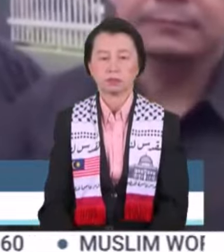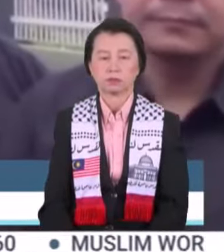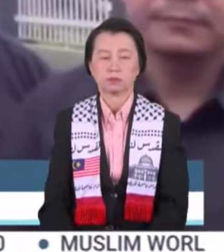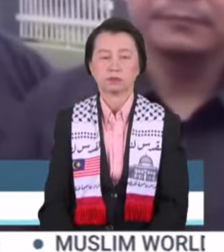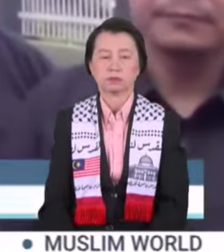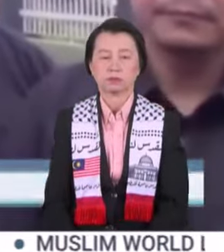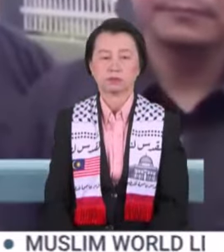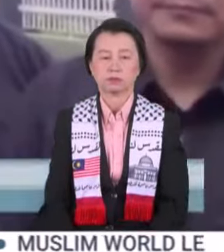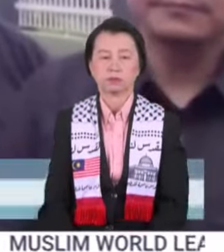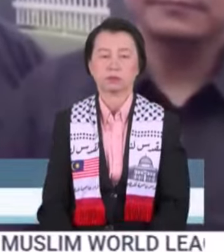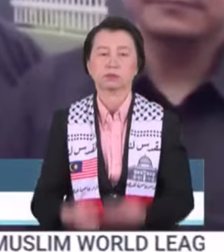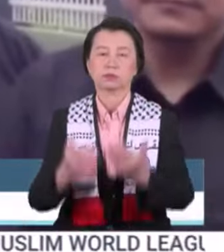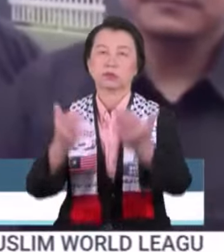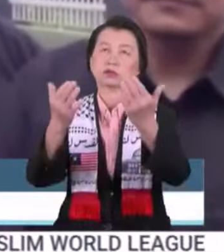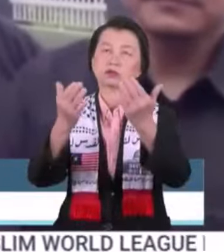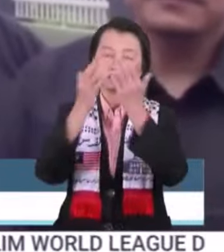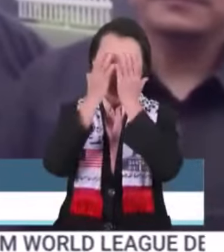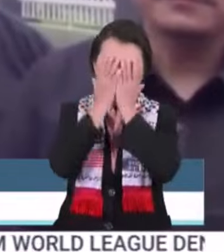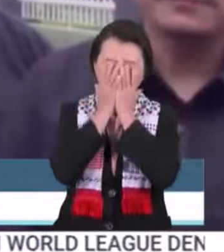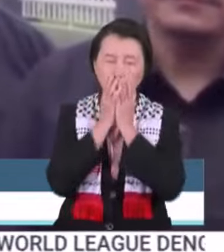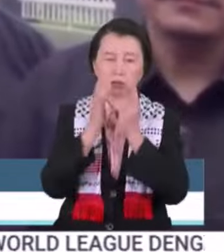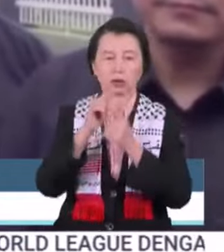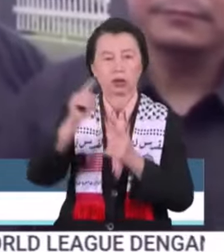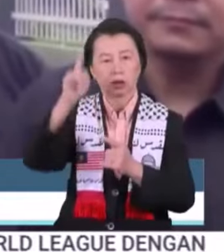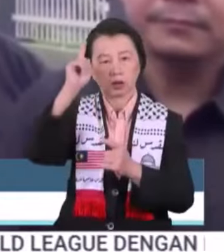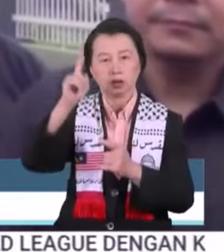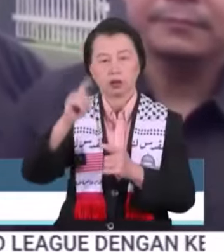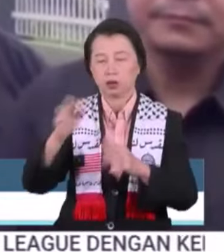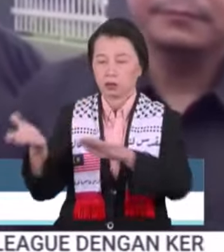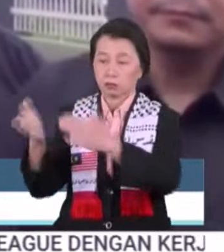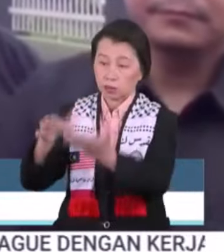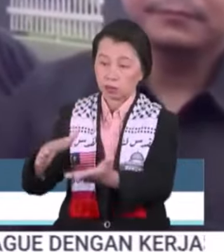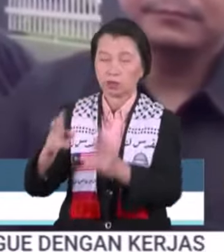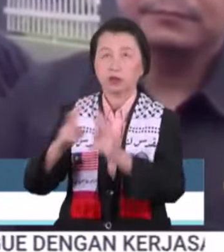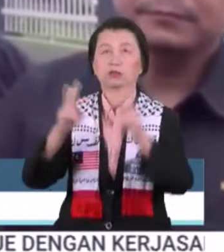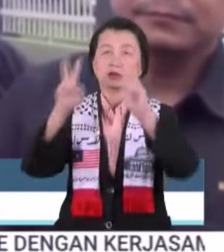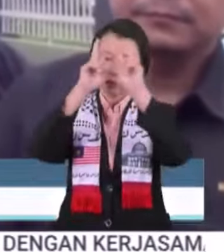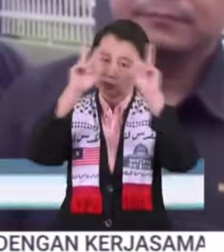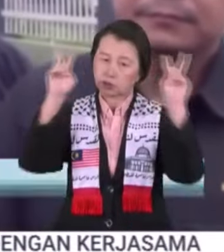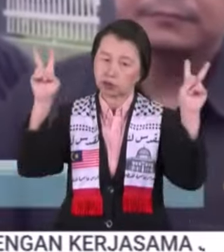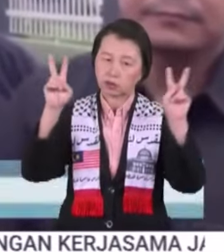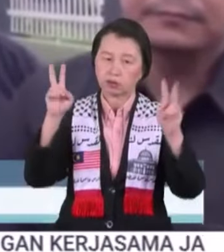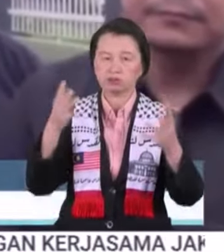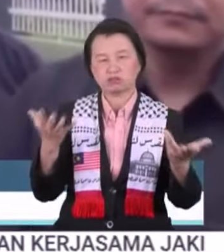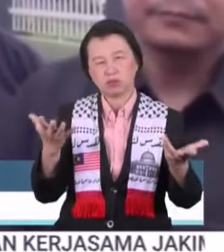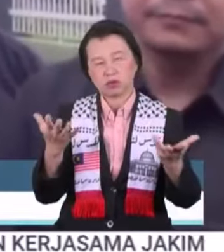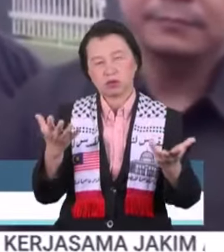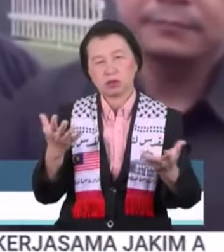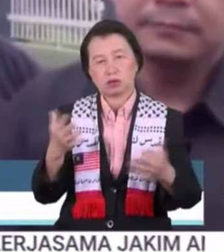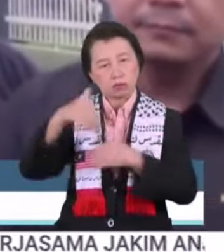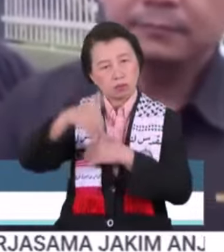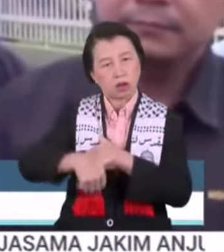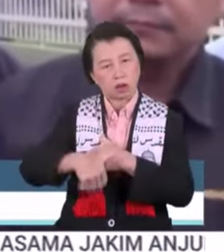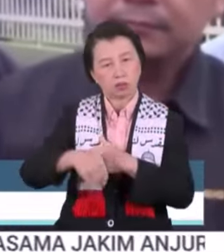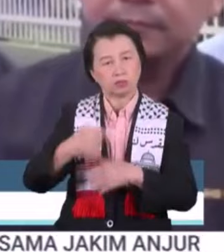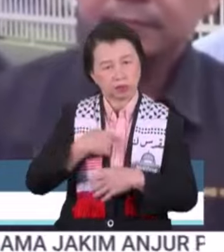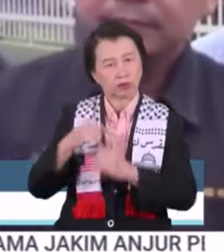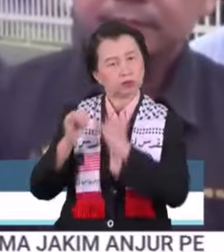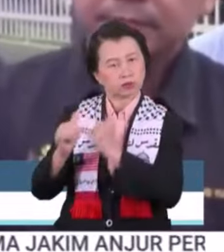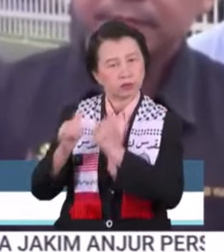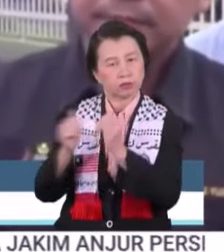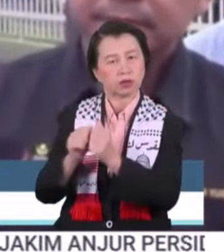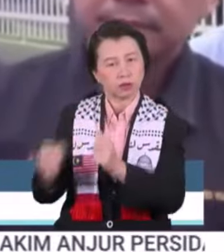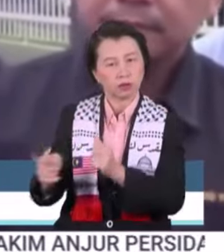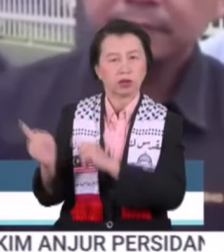Bersyukur kita kepada Allah Ta'ala kerana pemergiannya amat tenang. Walaupun pada malam tadi saya bersama-sama dengan beliau dalam